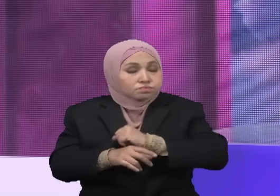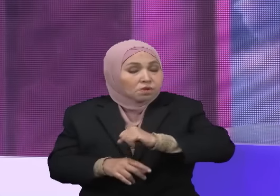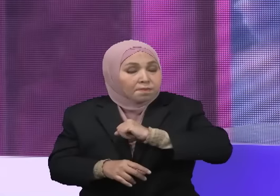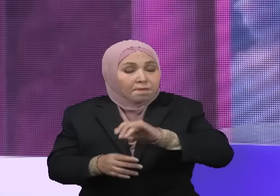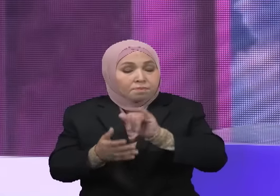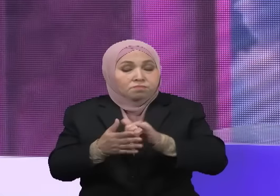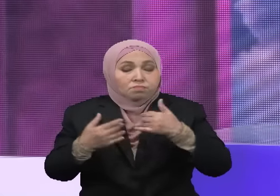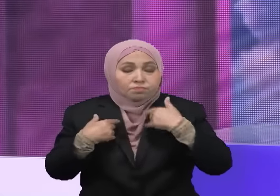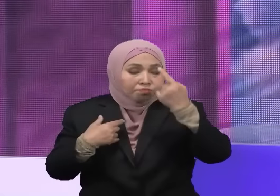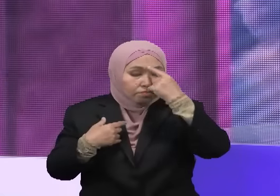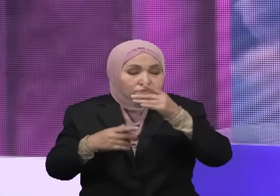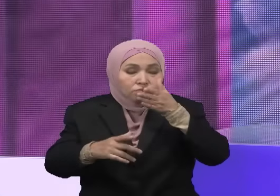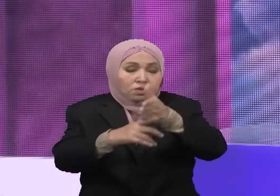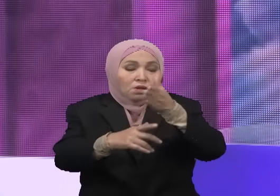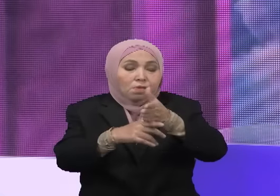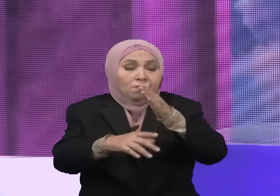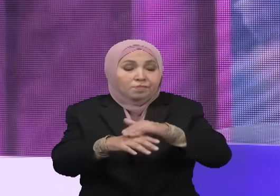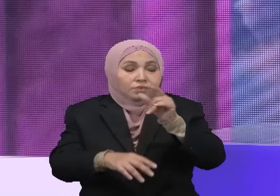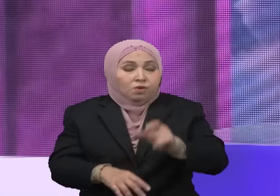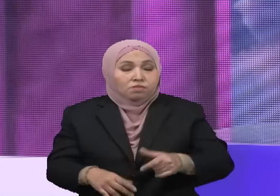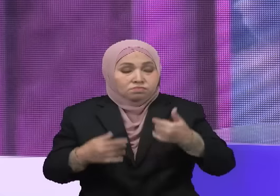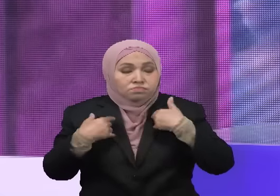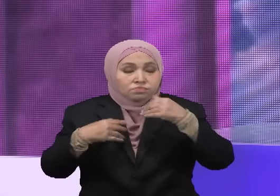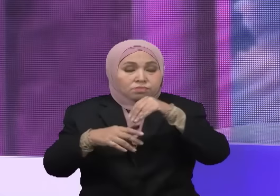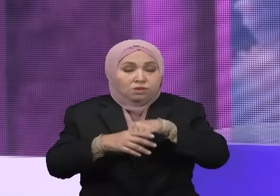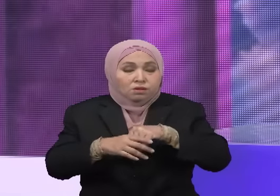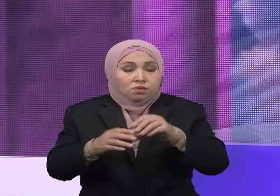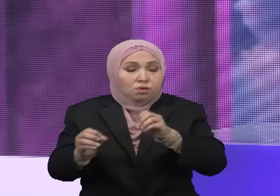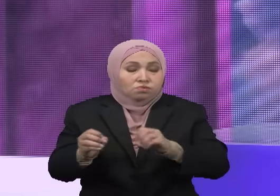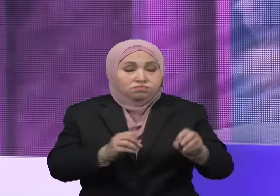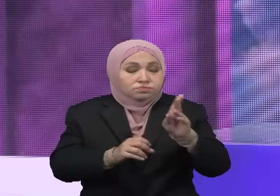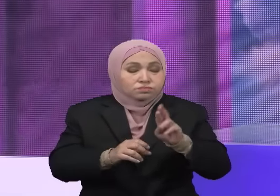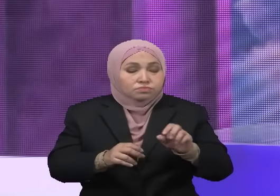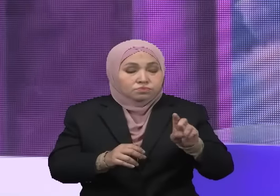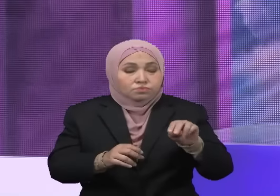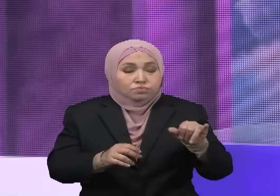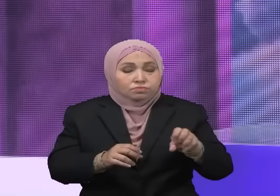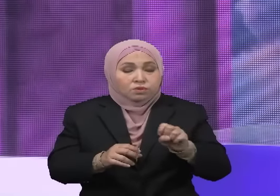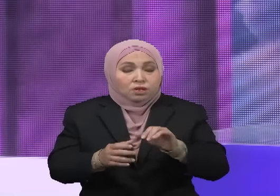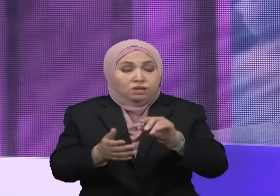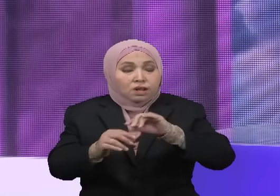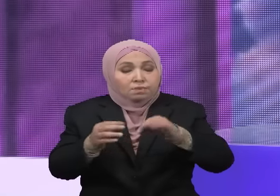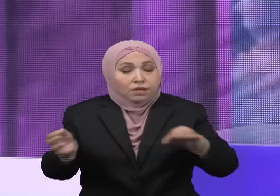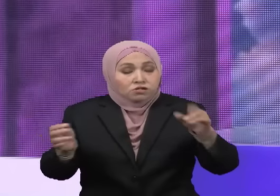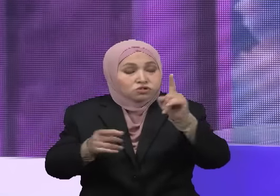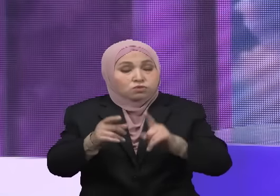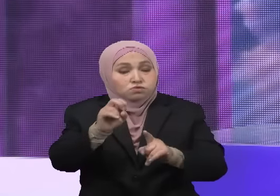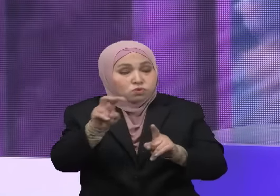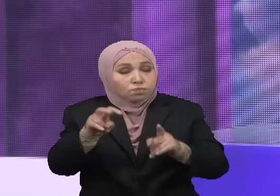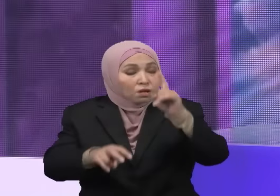itu adalah untuk menyerang kepada orang yang ada di dalam satu organisasi ataupun satu negara. Jadi dalam ayat 112 ini